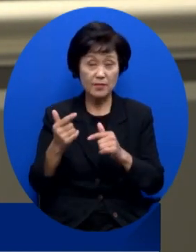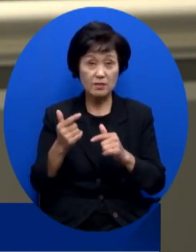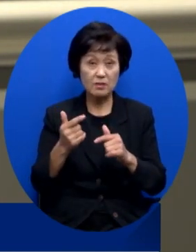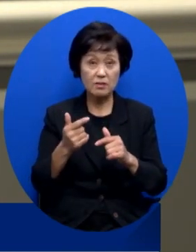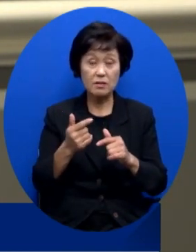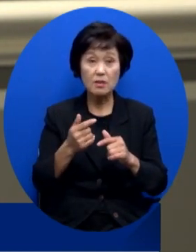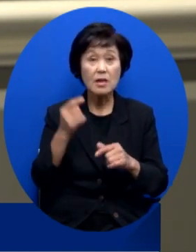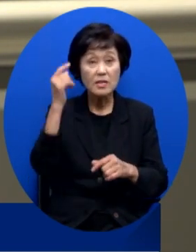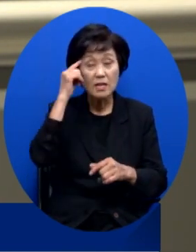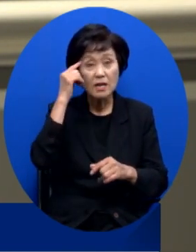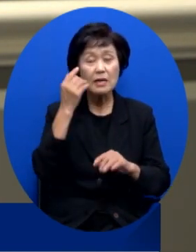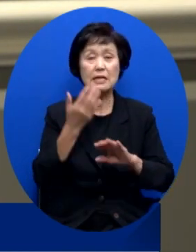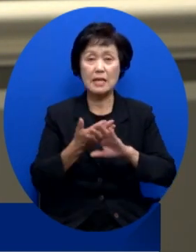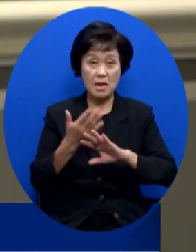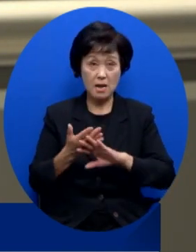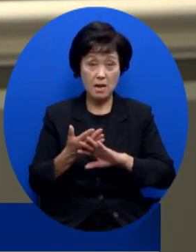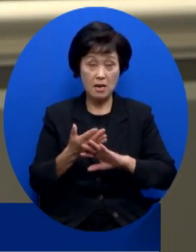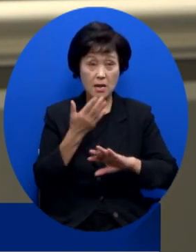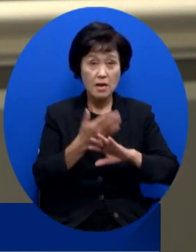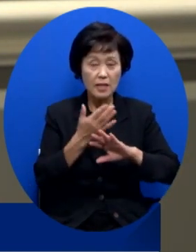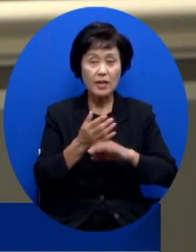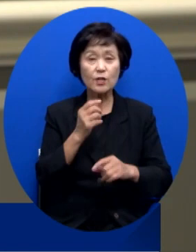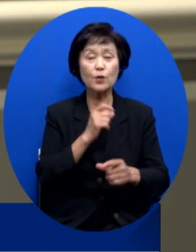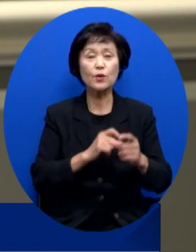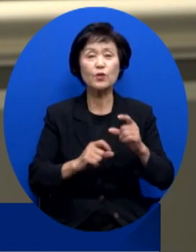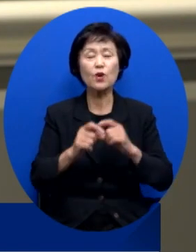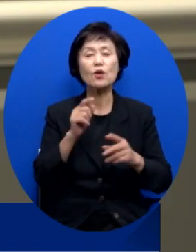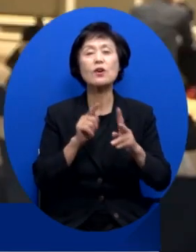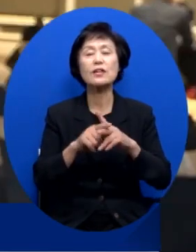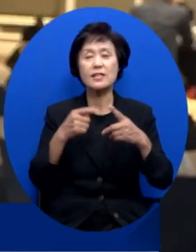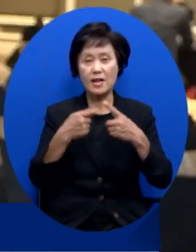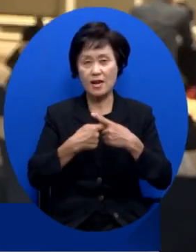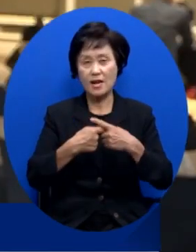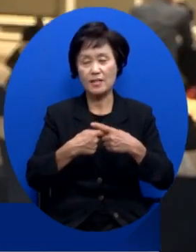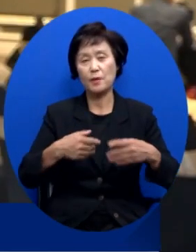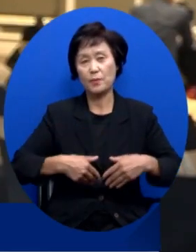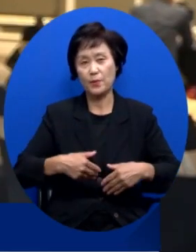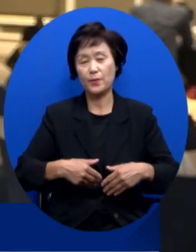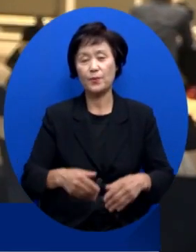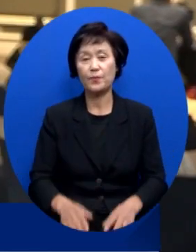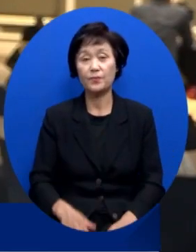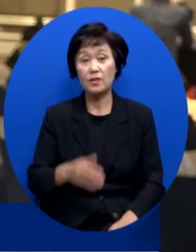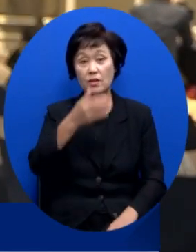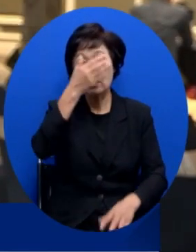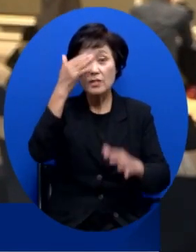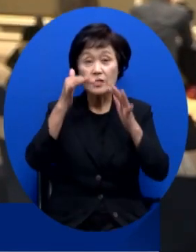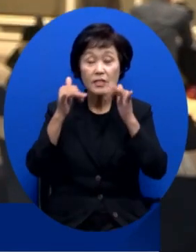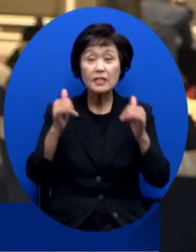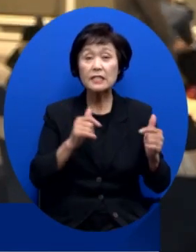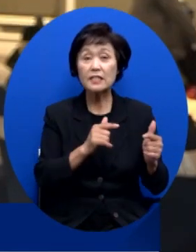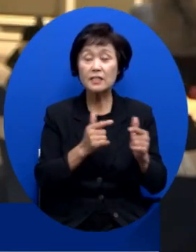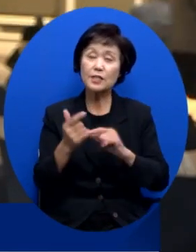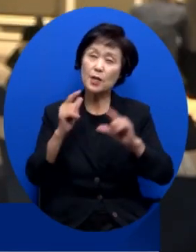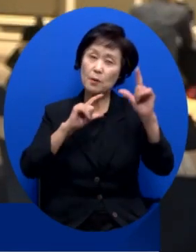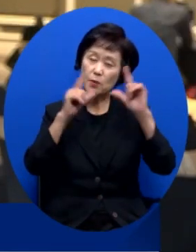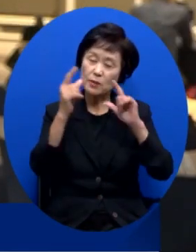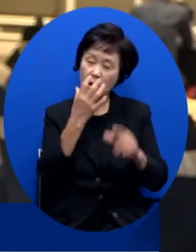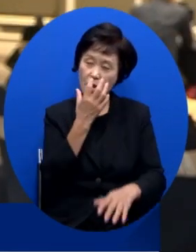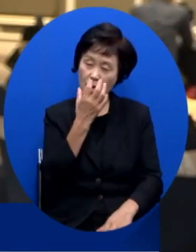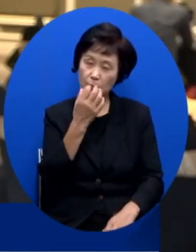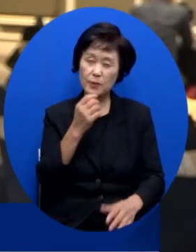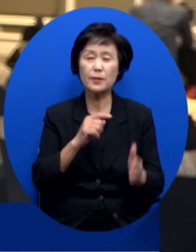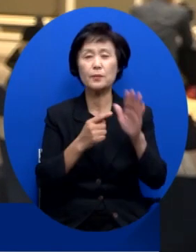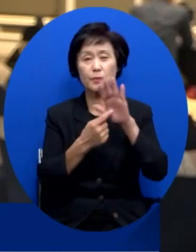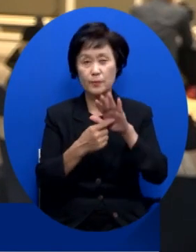더 포옹하고 이해할 수 있는 교회가 돼야 되지 않을까 생각합니다. 청년들의 모습은 암울하다고 표현을 하고